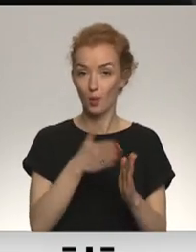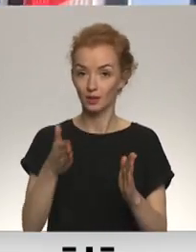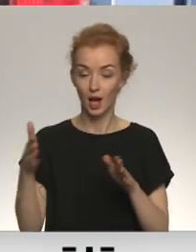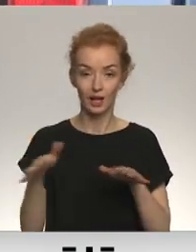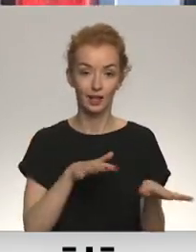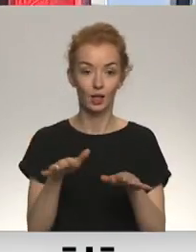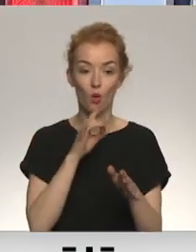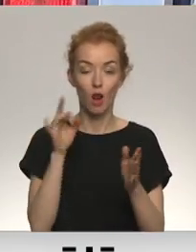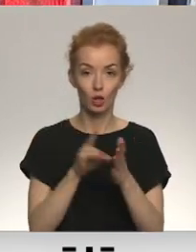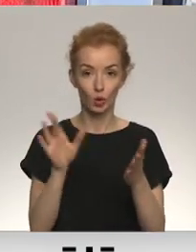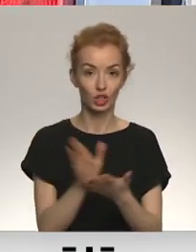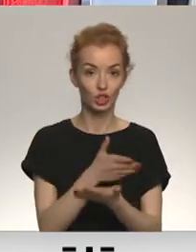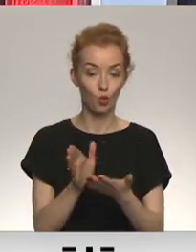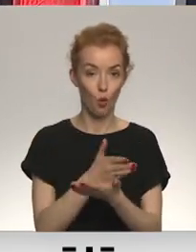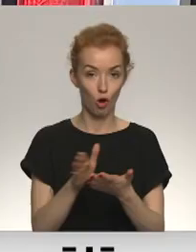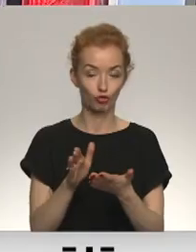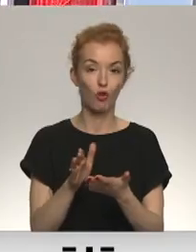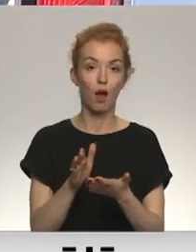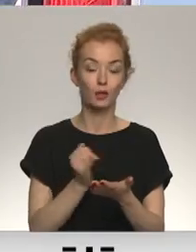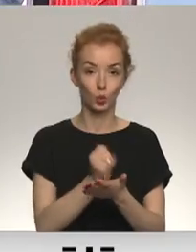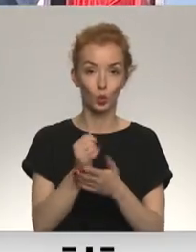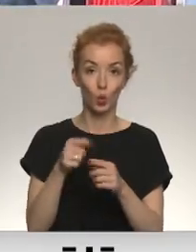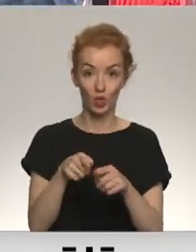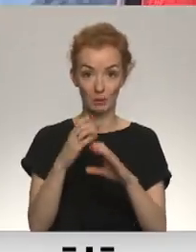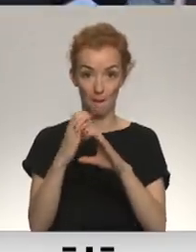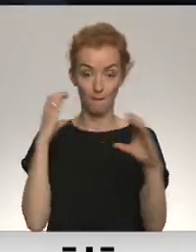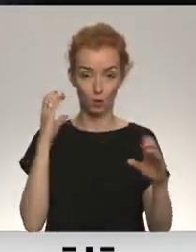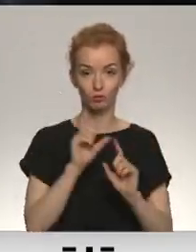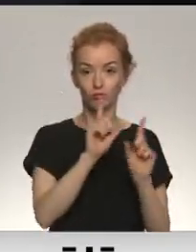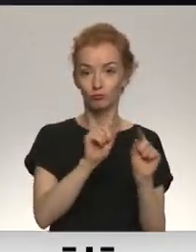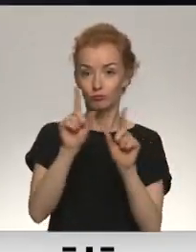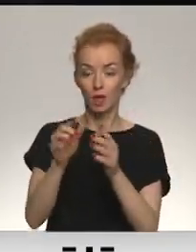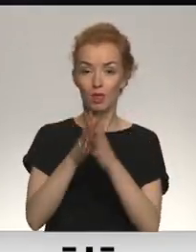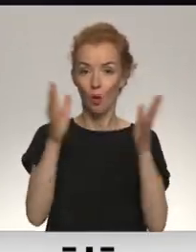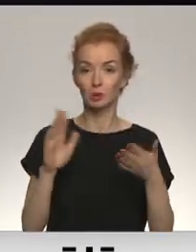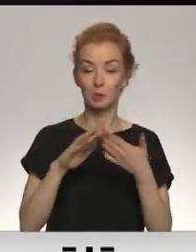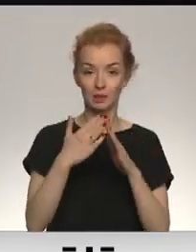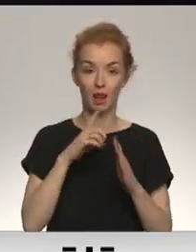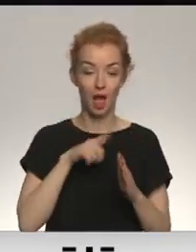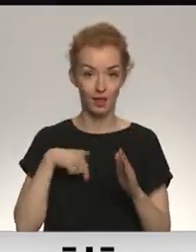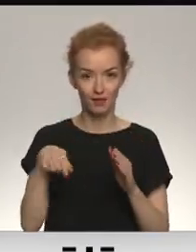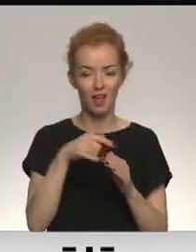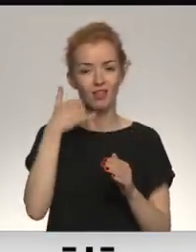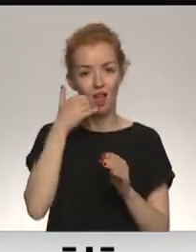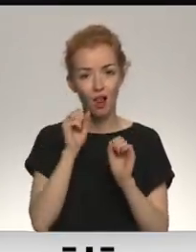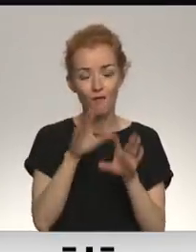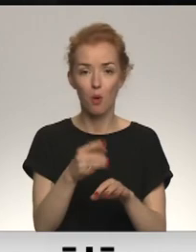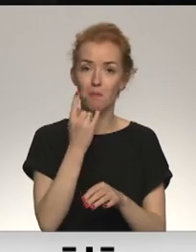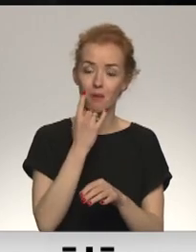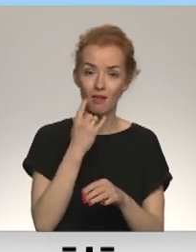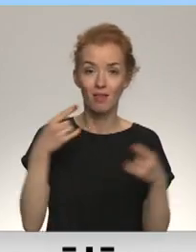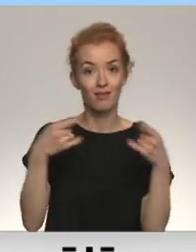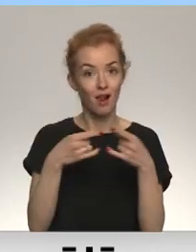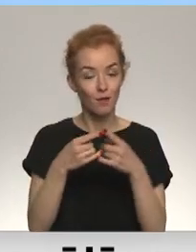rīkota elektronikas šķirošanas tūra. Šāds busiņš viesosies vairākās Latvijas pilsētās. Nodot var telefons un baterijas, arī televizors